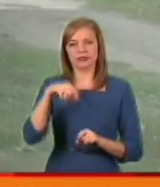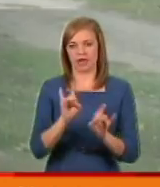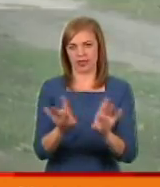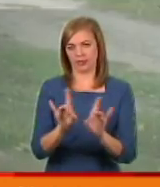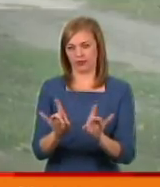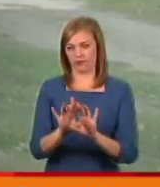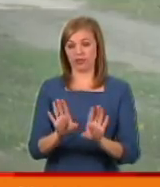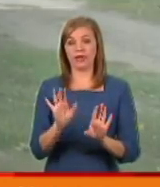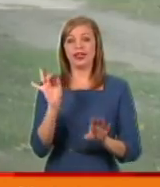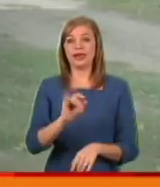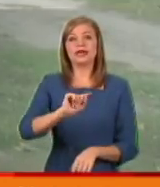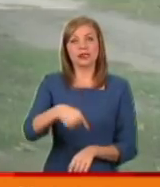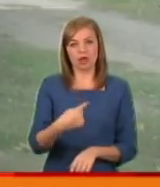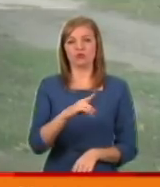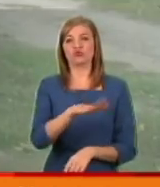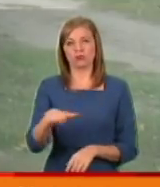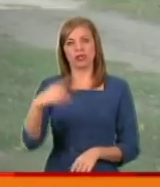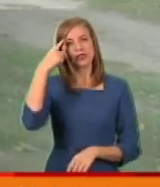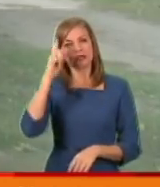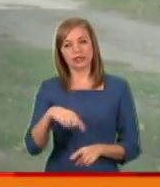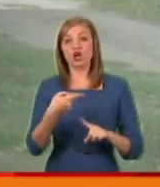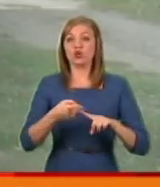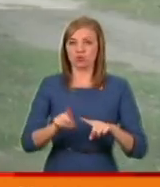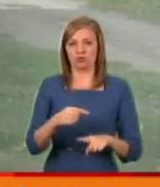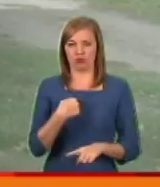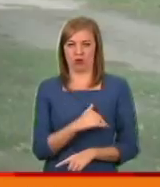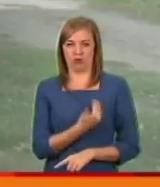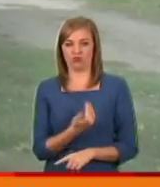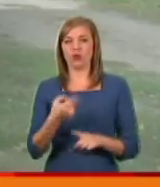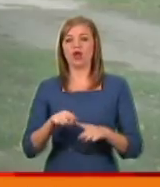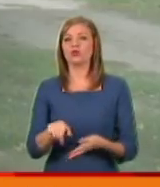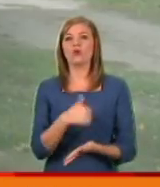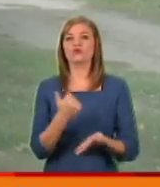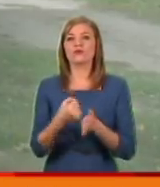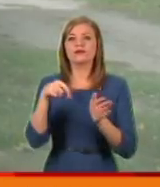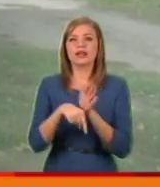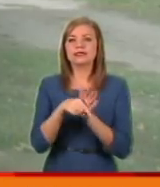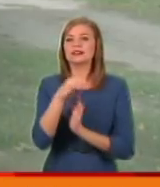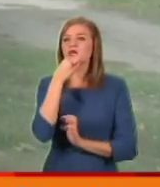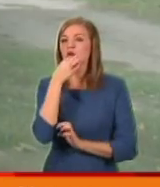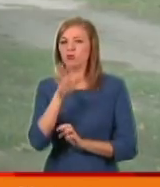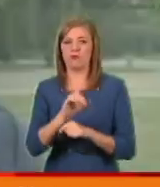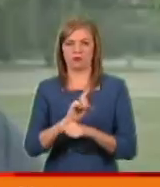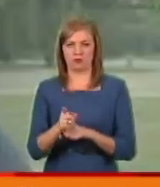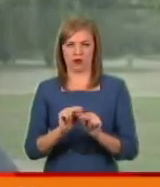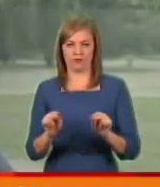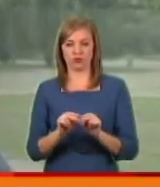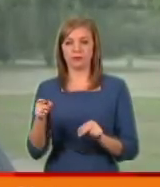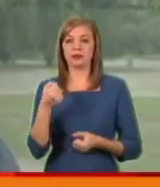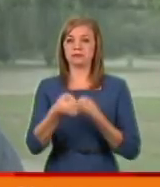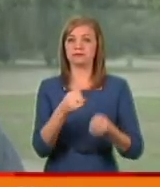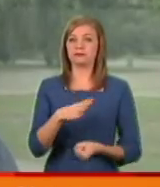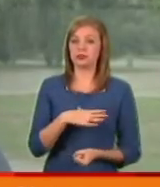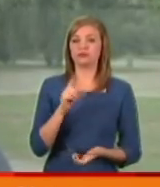давати. І требую, щоб діти знали те, що я даю. Це основна ціль любого нормального учителя. Чи била